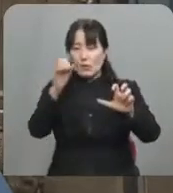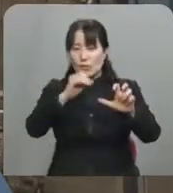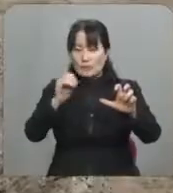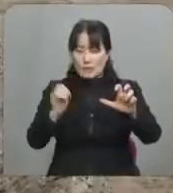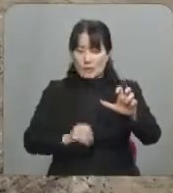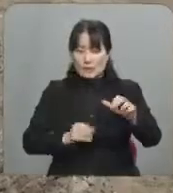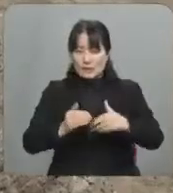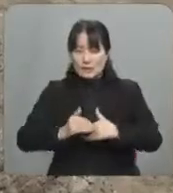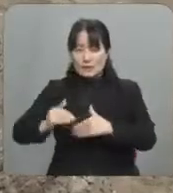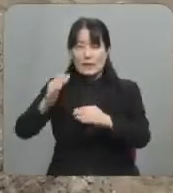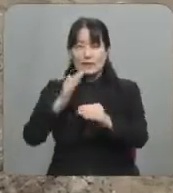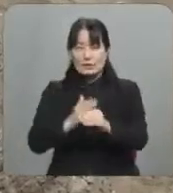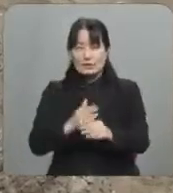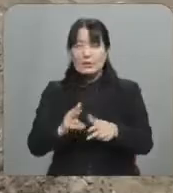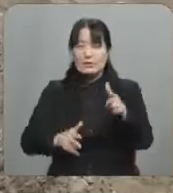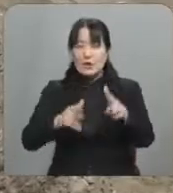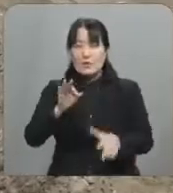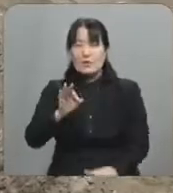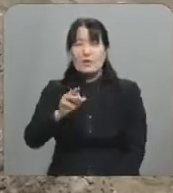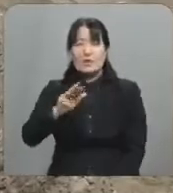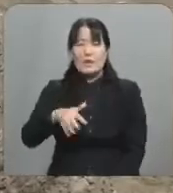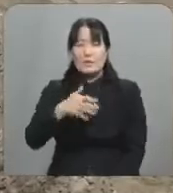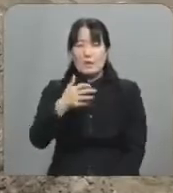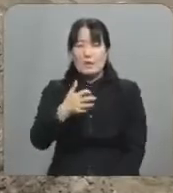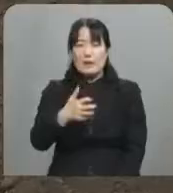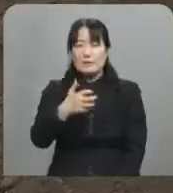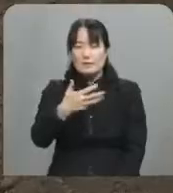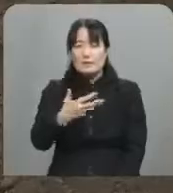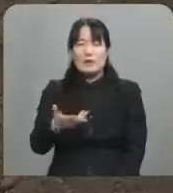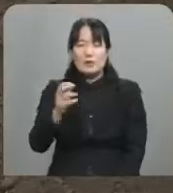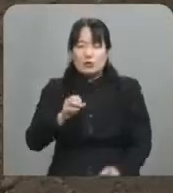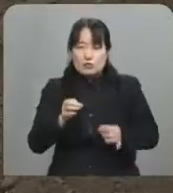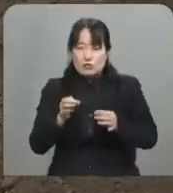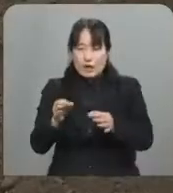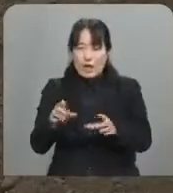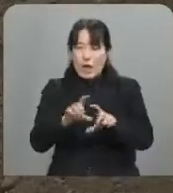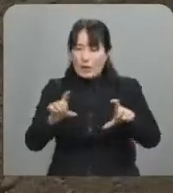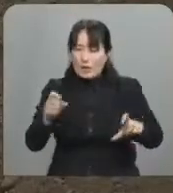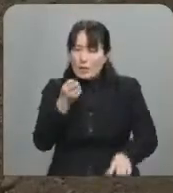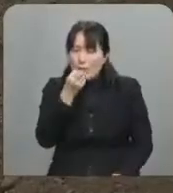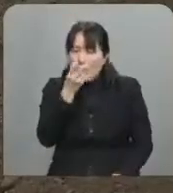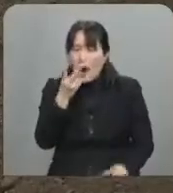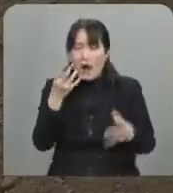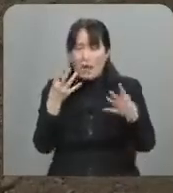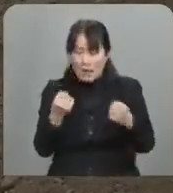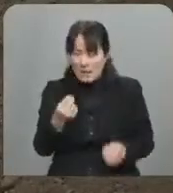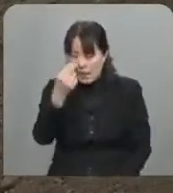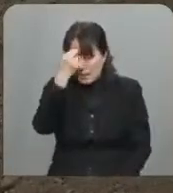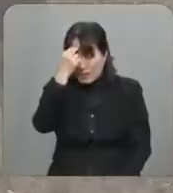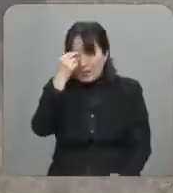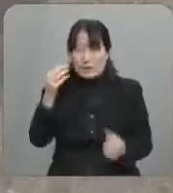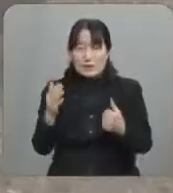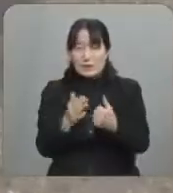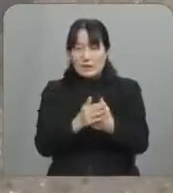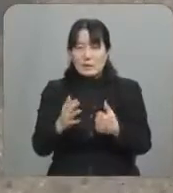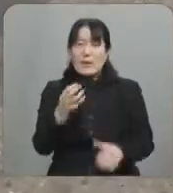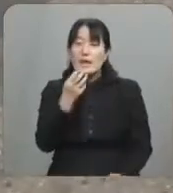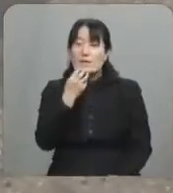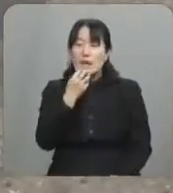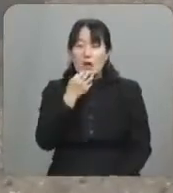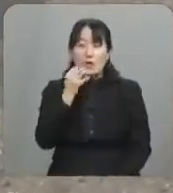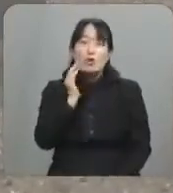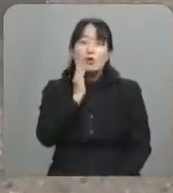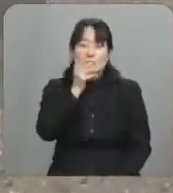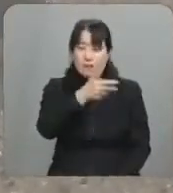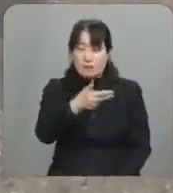사업비 487억 원이 투입됩니다. 원주시는 평소 악취 등으로 민원이 잦았던 단개천을 서울 청계천과 같은